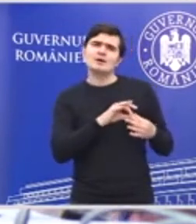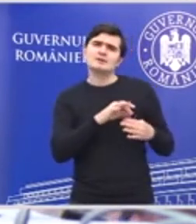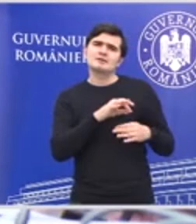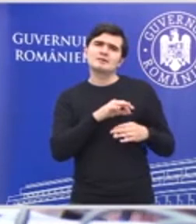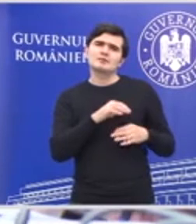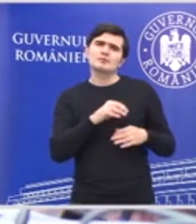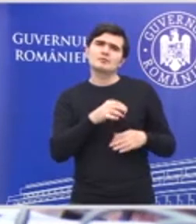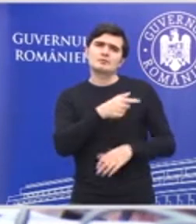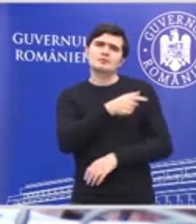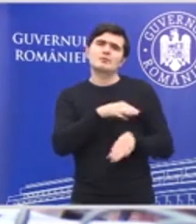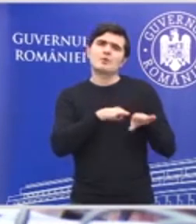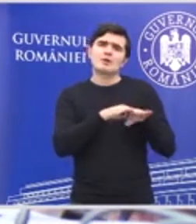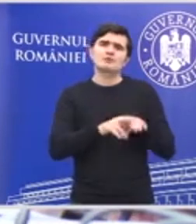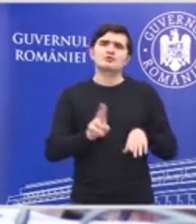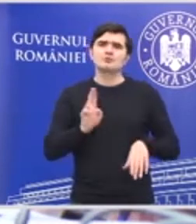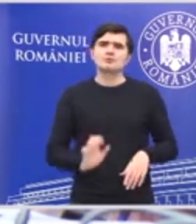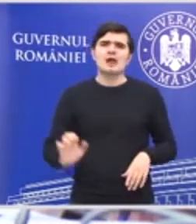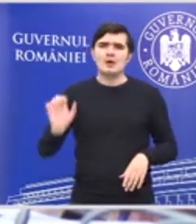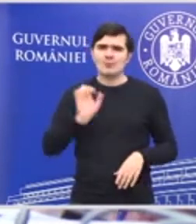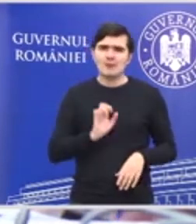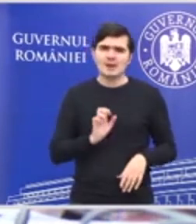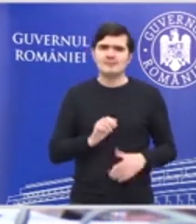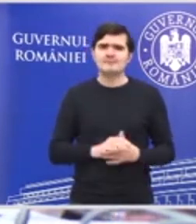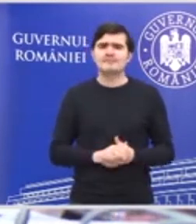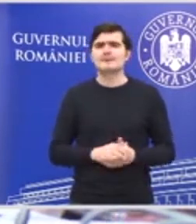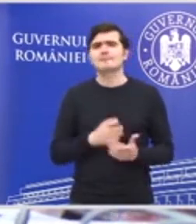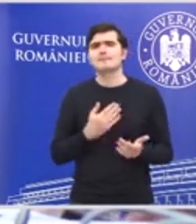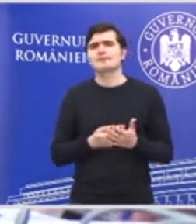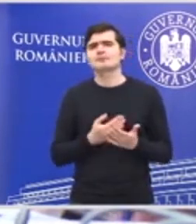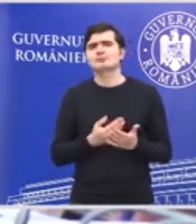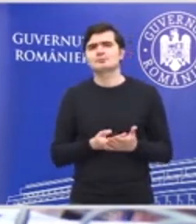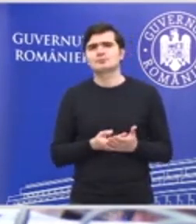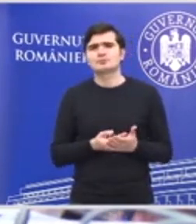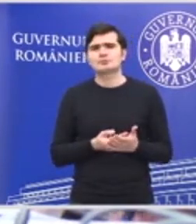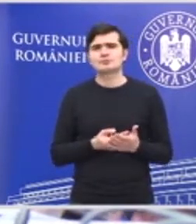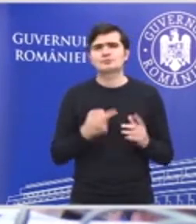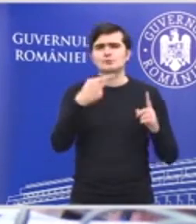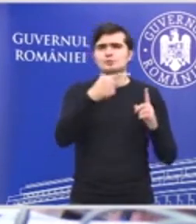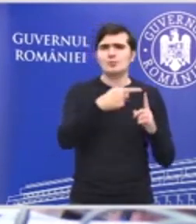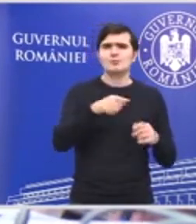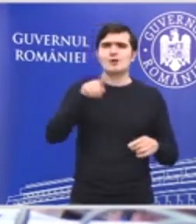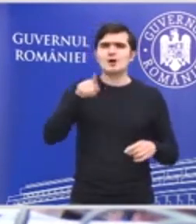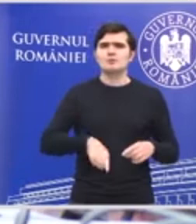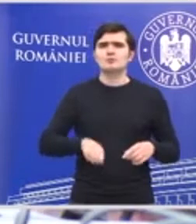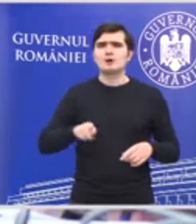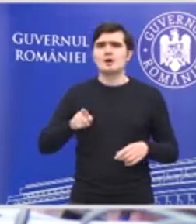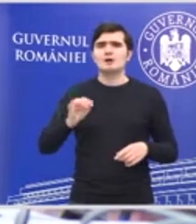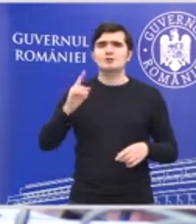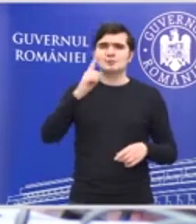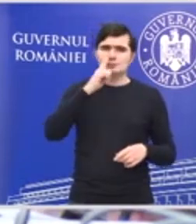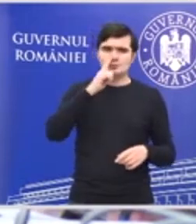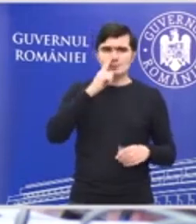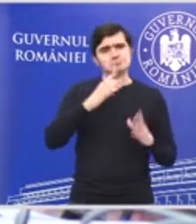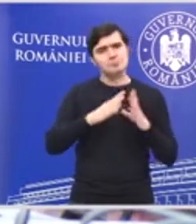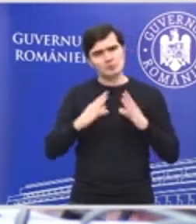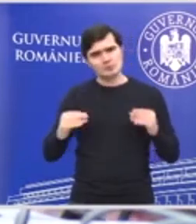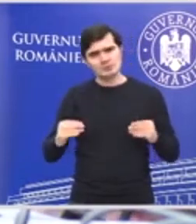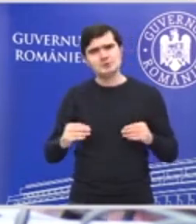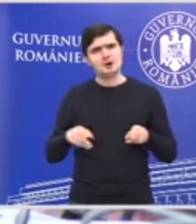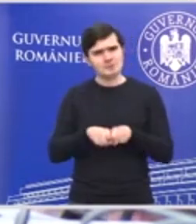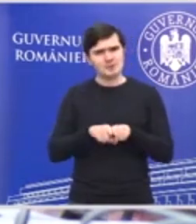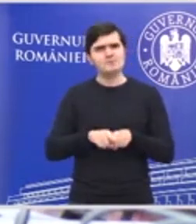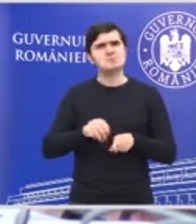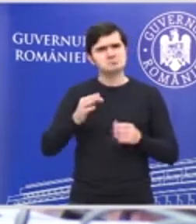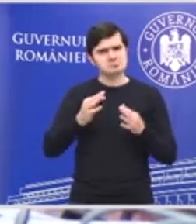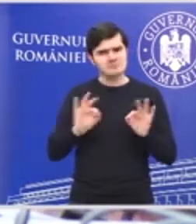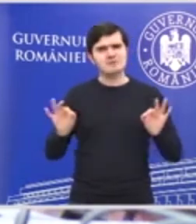Uniunii Europene, acel portal, astfel încât în luna iunie și România să fie pregătită